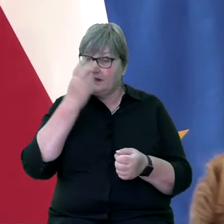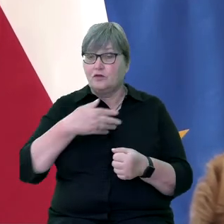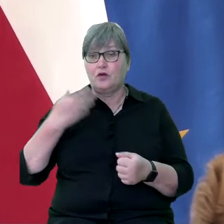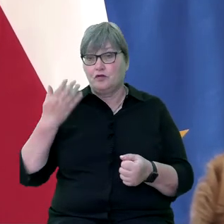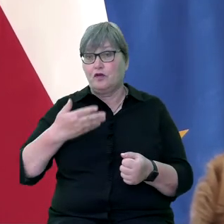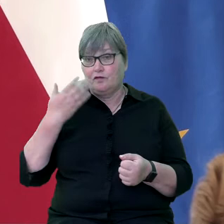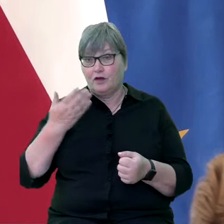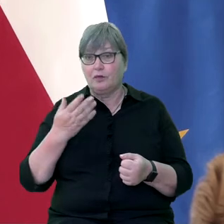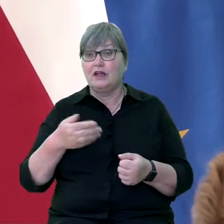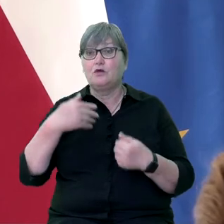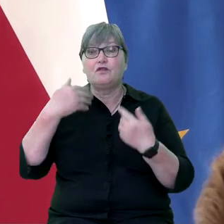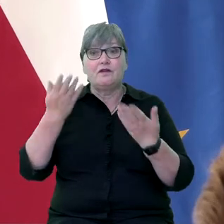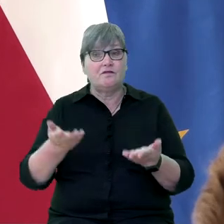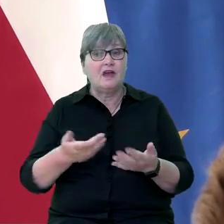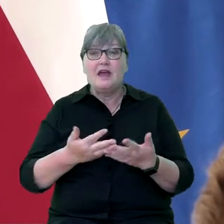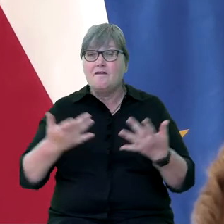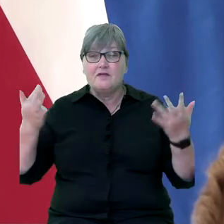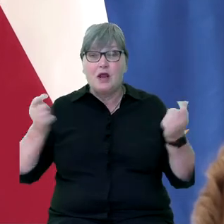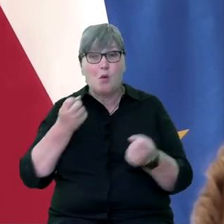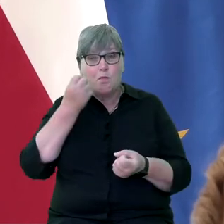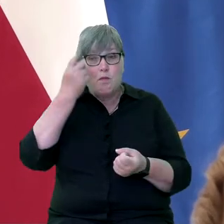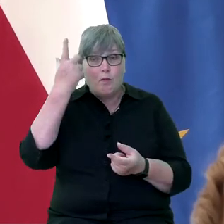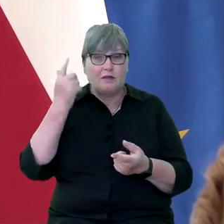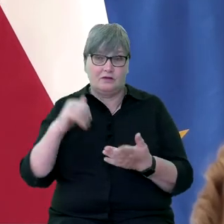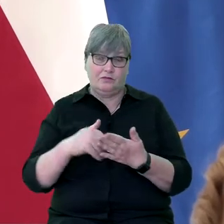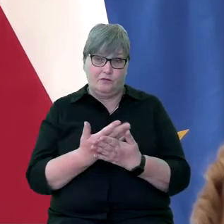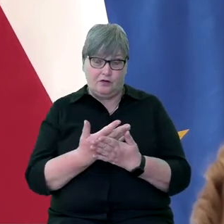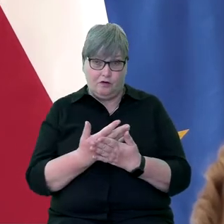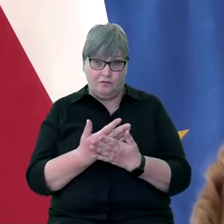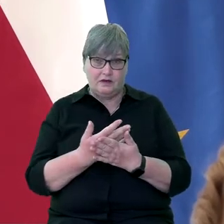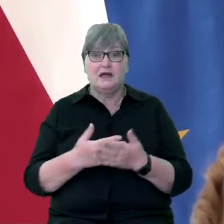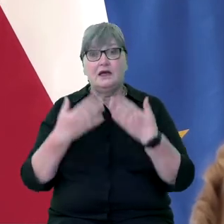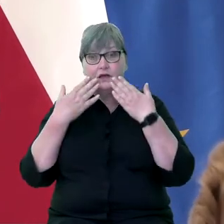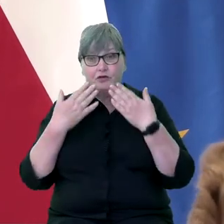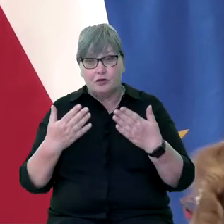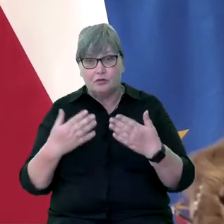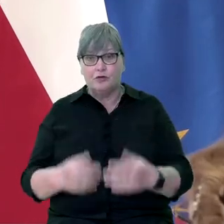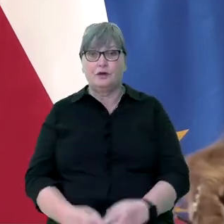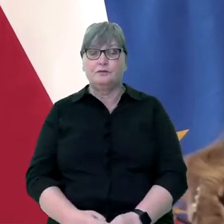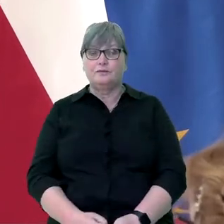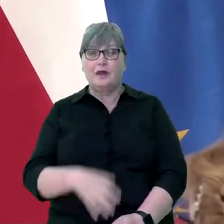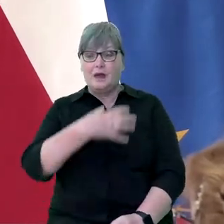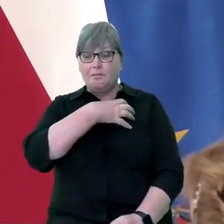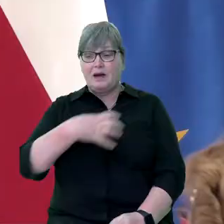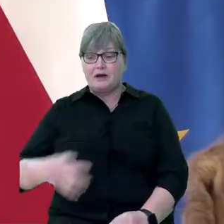płynących inspiracji. Z poważaniem, Elżbieta Witek, Marszałek Sejmu Rzeczypospolitej Polskiej.